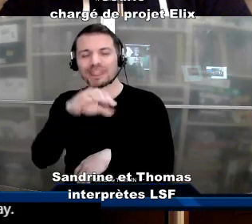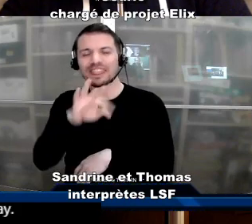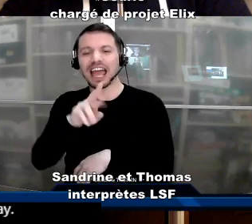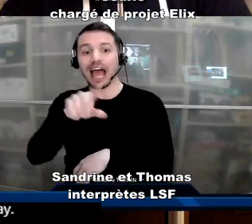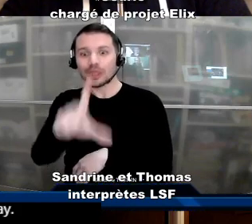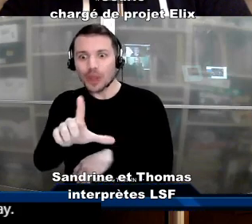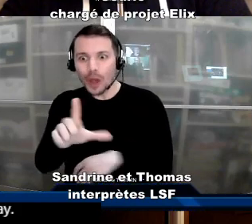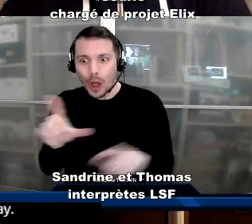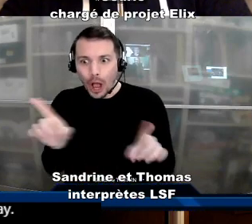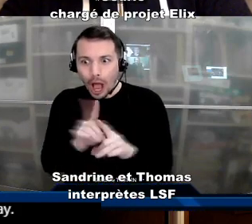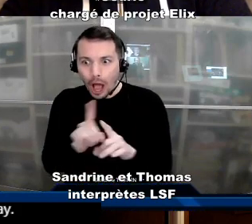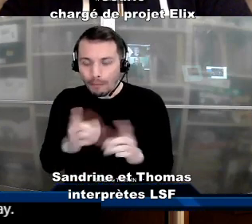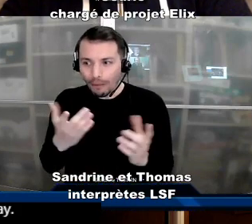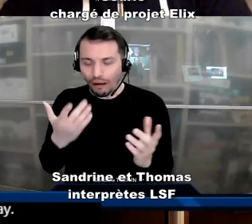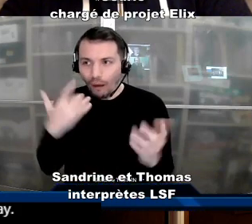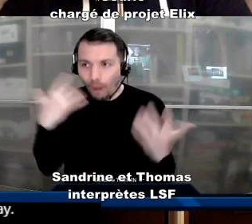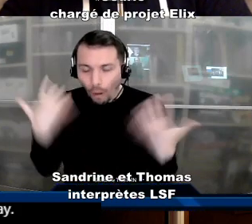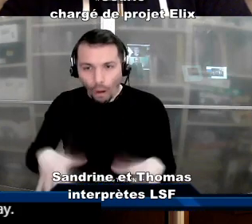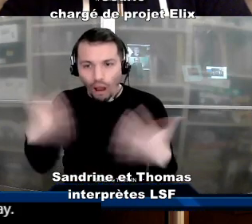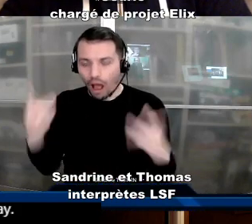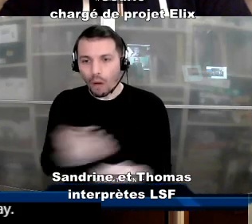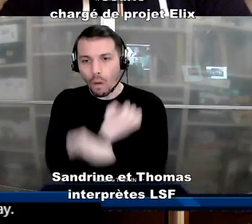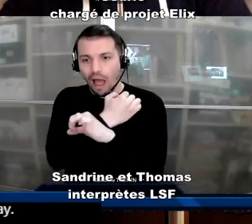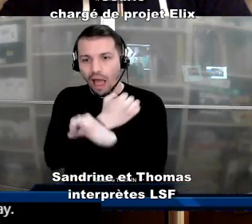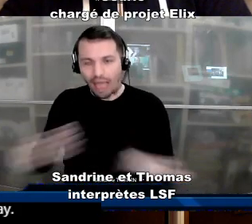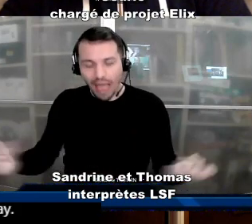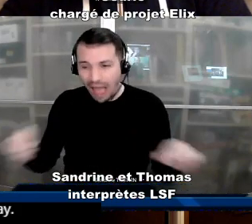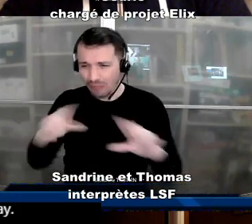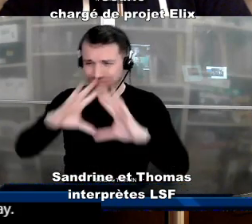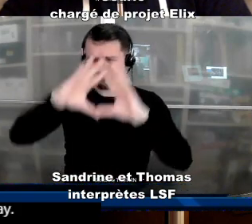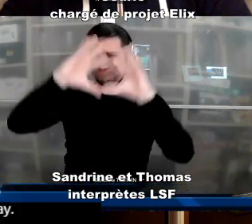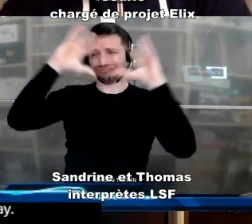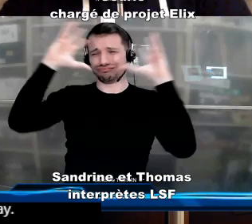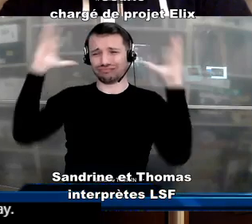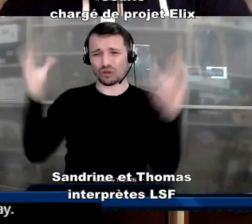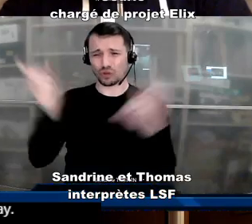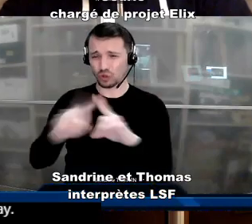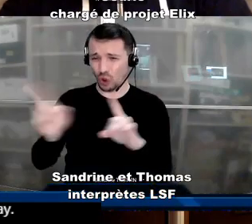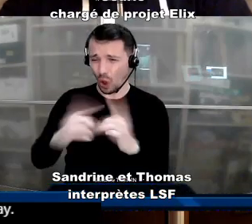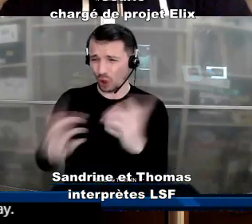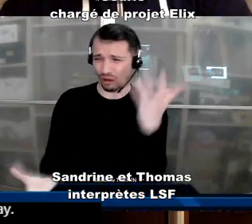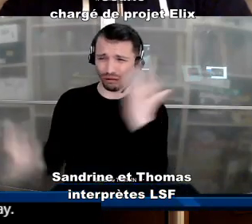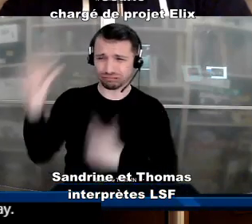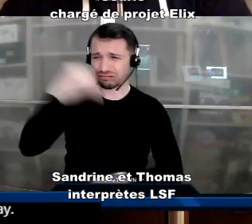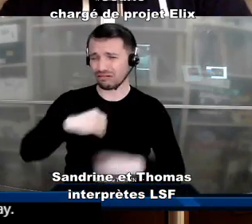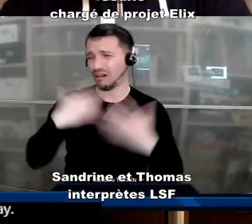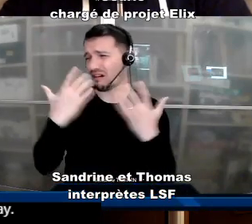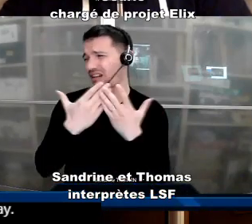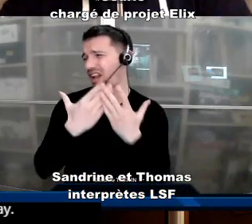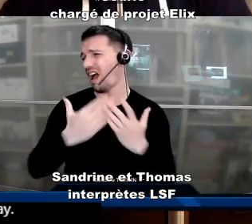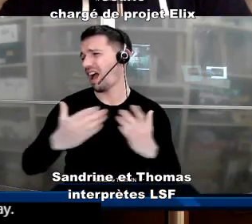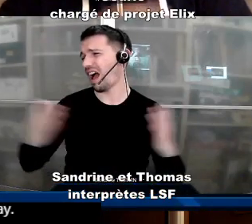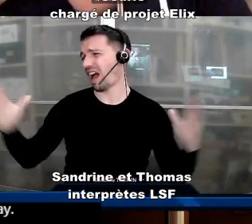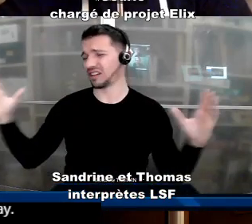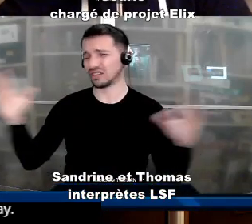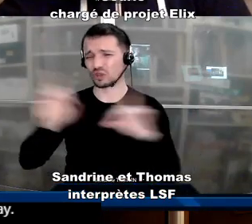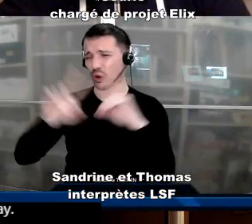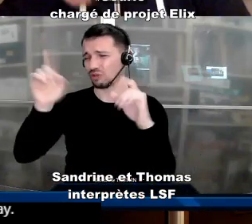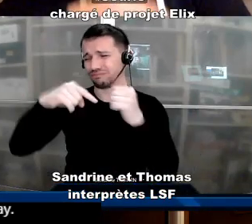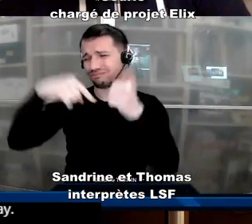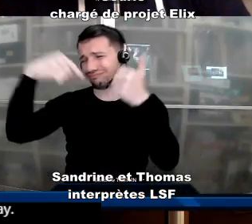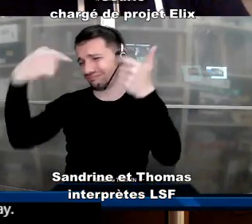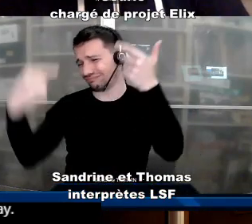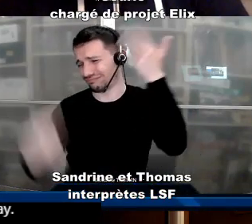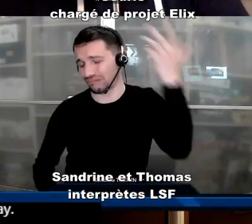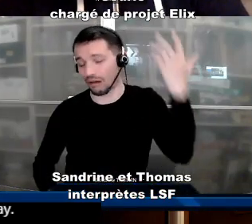une vie ne suffirait pas à tout apprendre, en fait. Ce qu'il y a à apprendre, c'est tellement vaste, c'est comme si on voulait